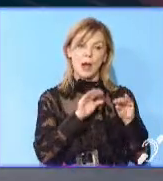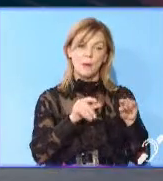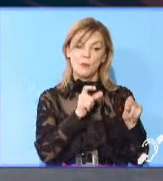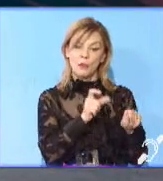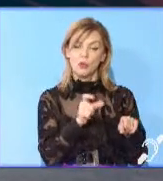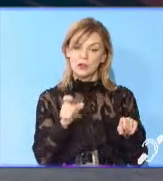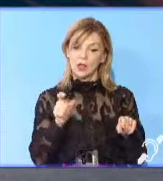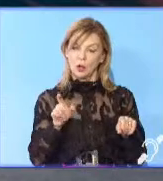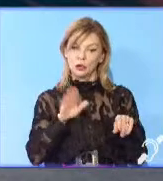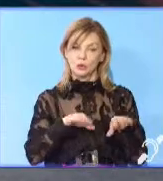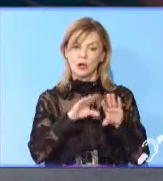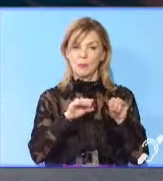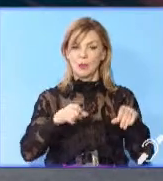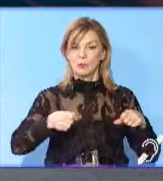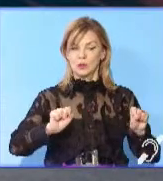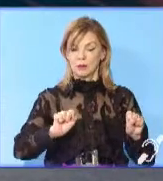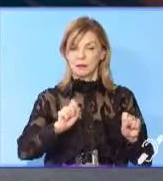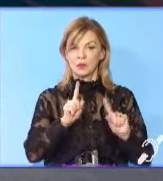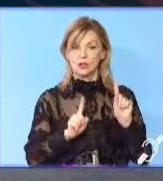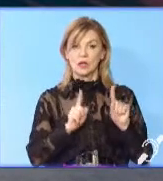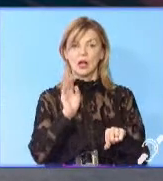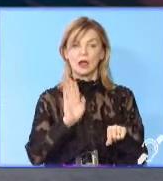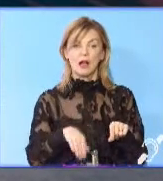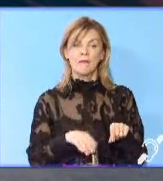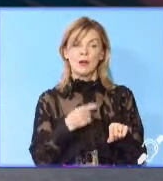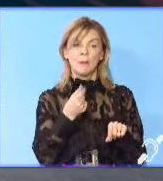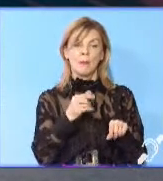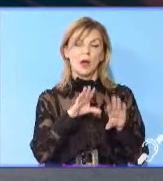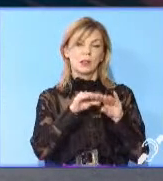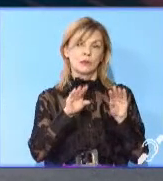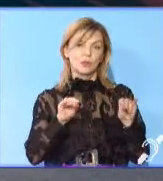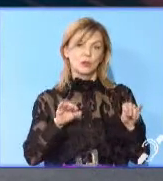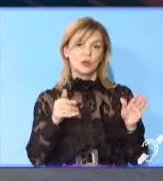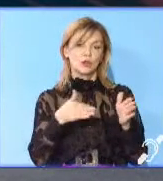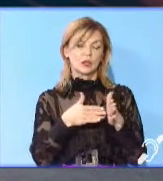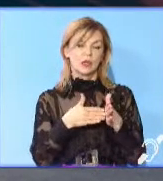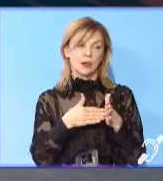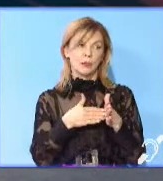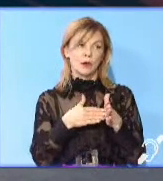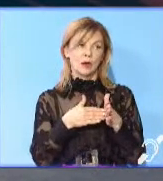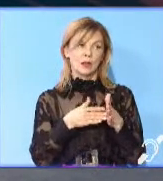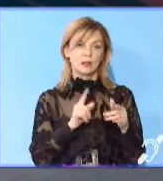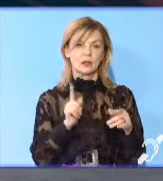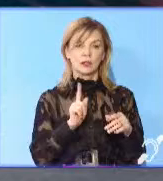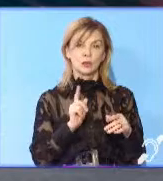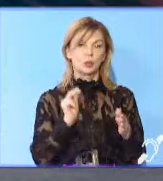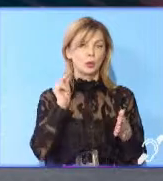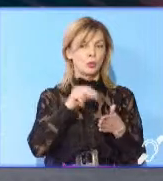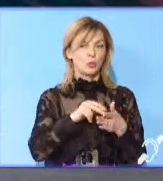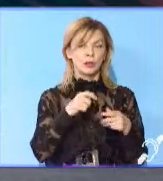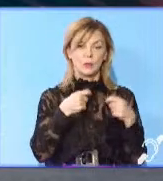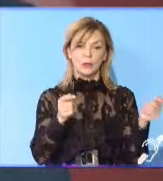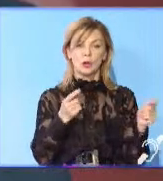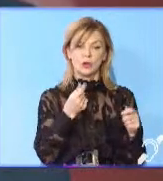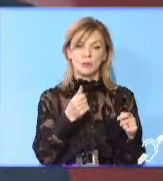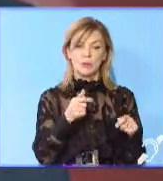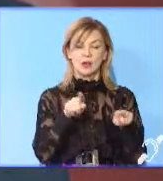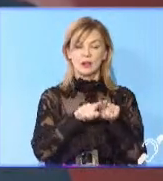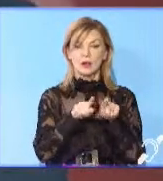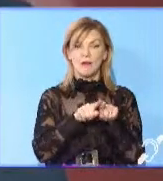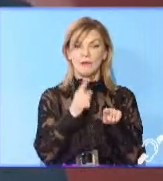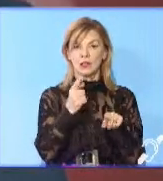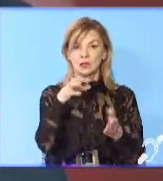Da? Dacă avem bani mulți și automat trebuie să nu punem toți banii în același coș pentru